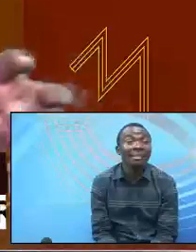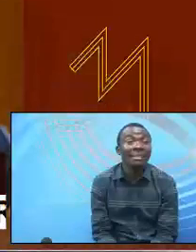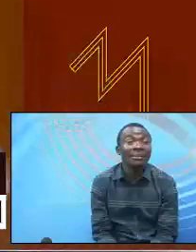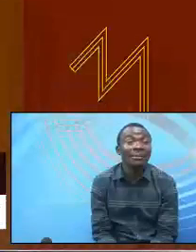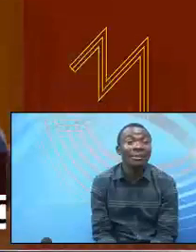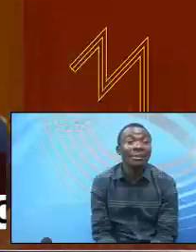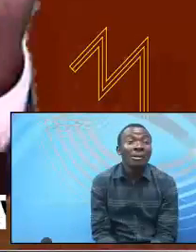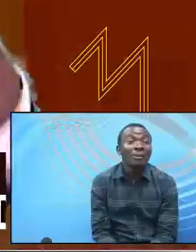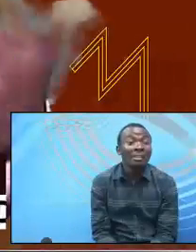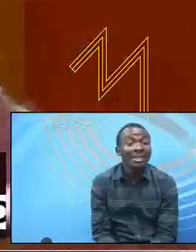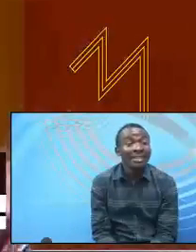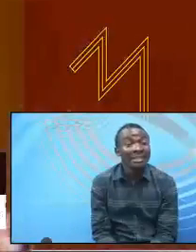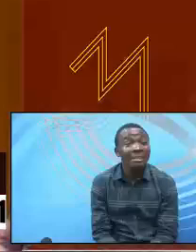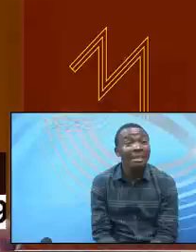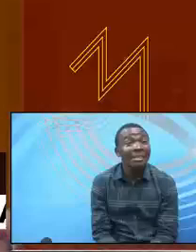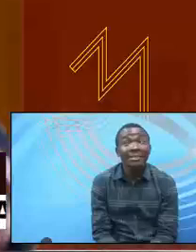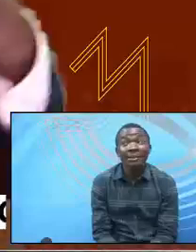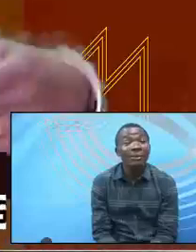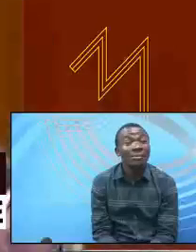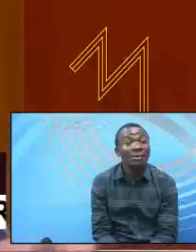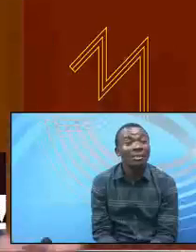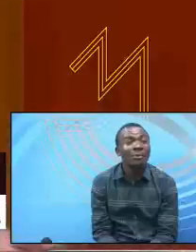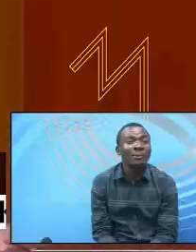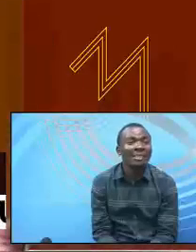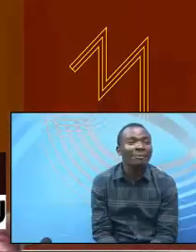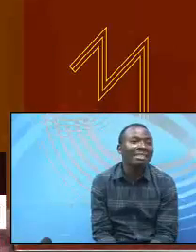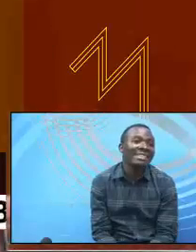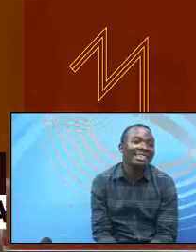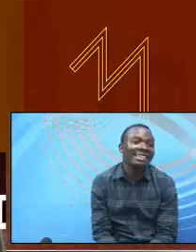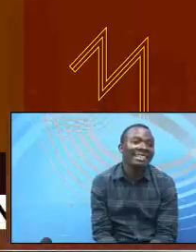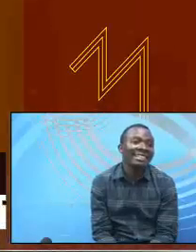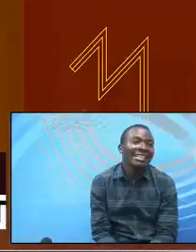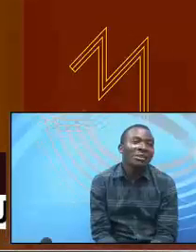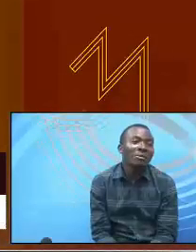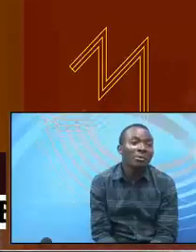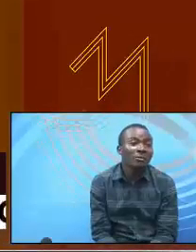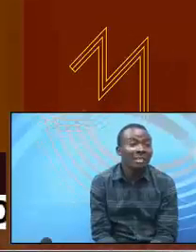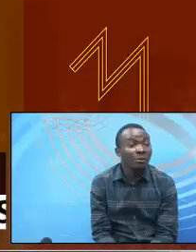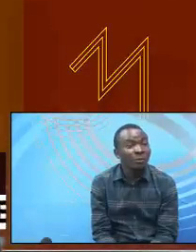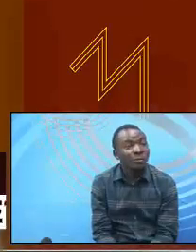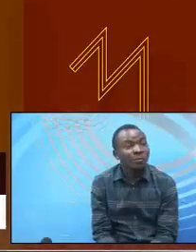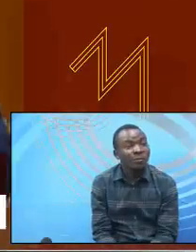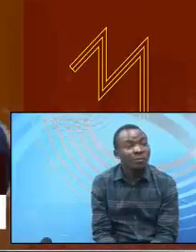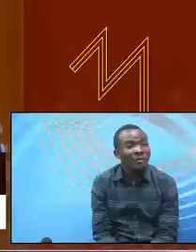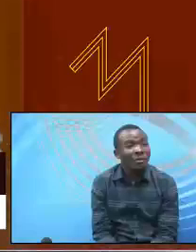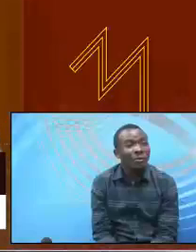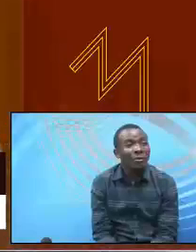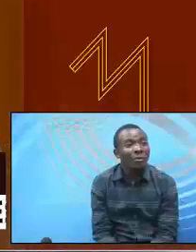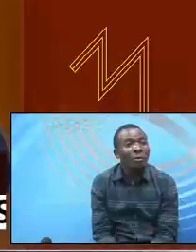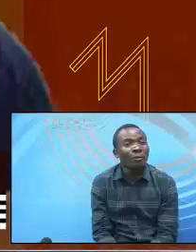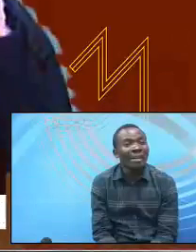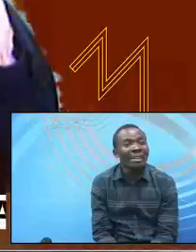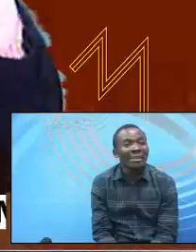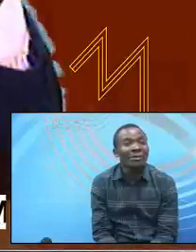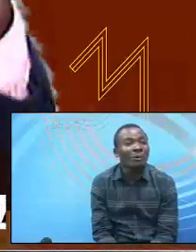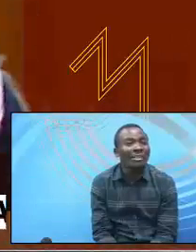ishinga amategeko ubwo bigaragaza ko ibintu birimo kugenda biza ubwo bivuze ko ubu ngubu